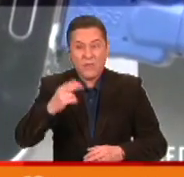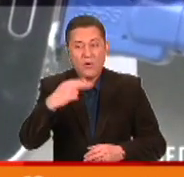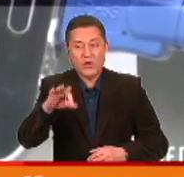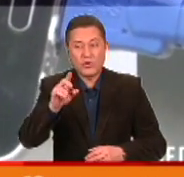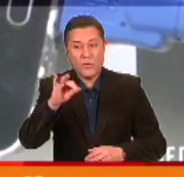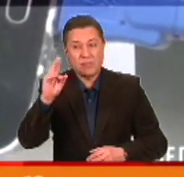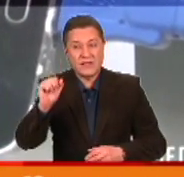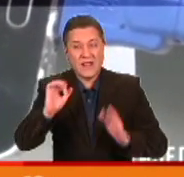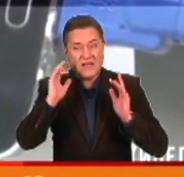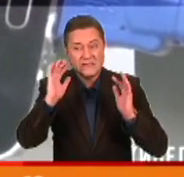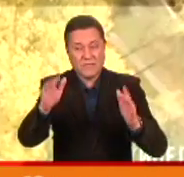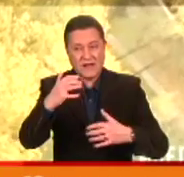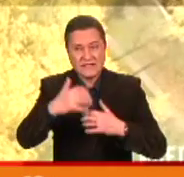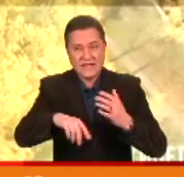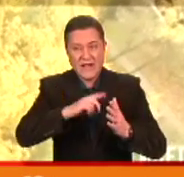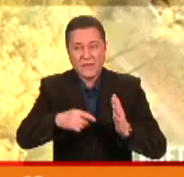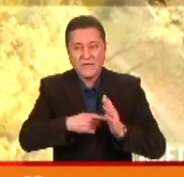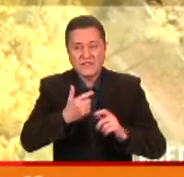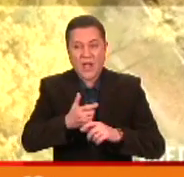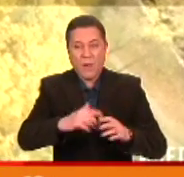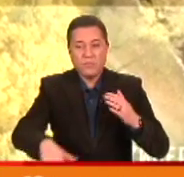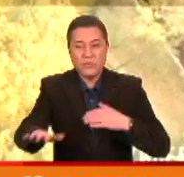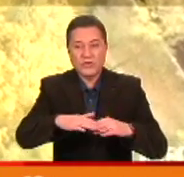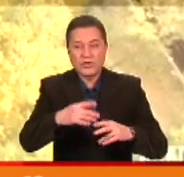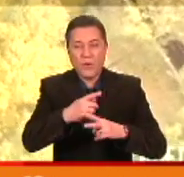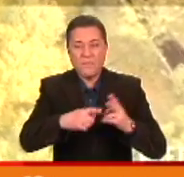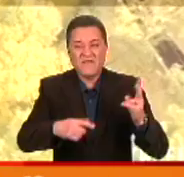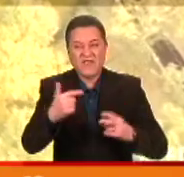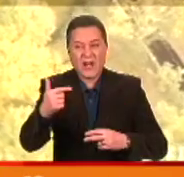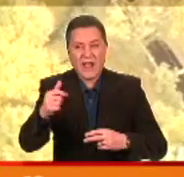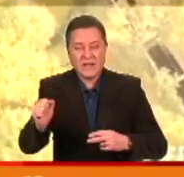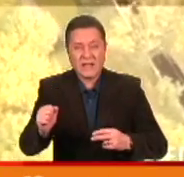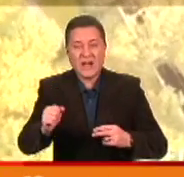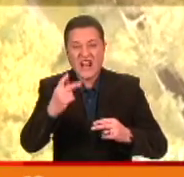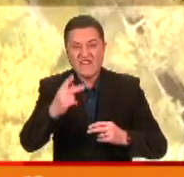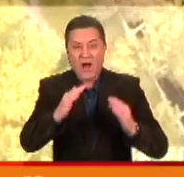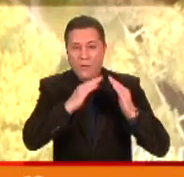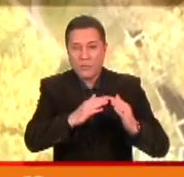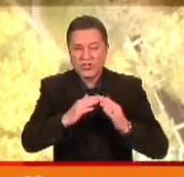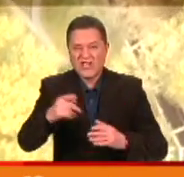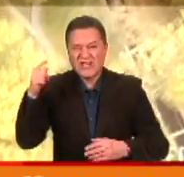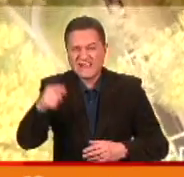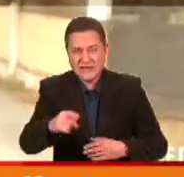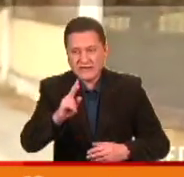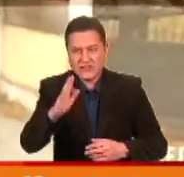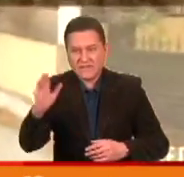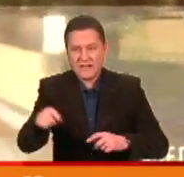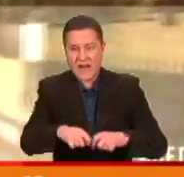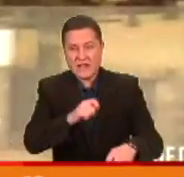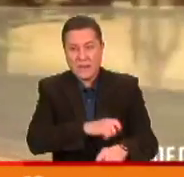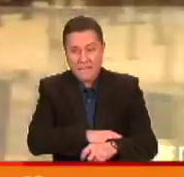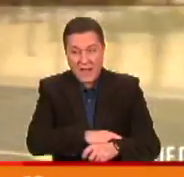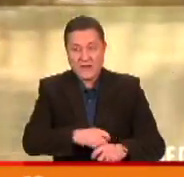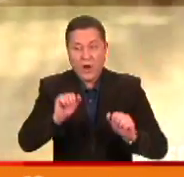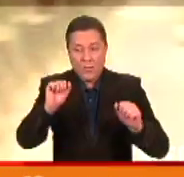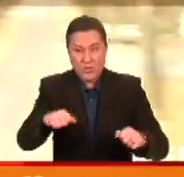лісопаркова зона Харкова, неподалік середмістя, площею понад 1,5 гектара. Два будинки, один із яких більше 1000 квадратів. У мережі